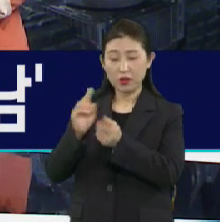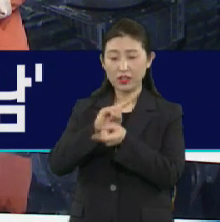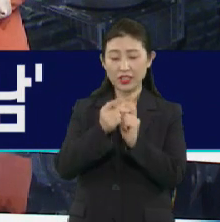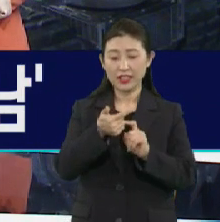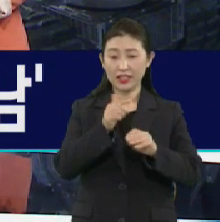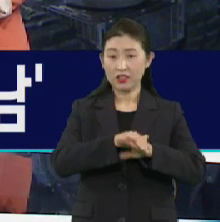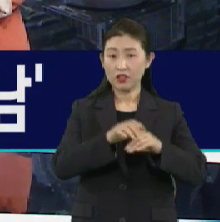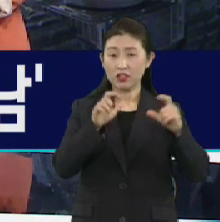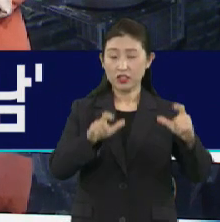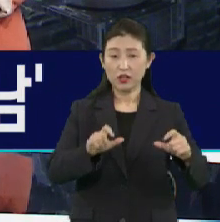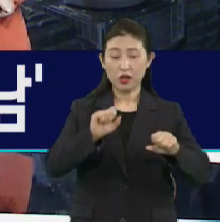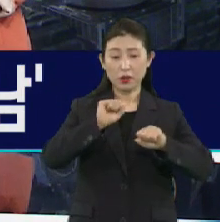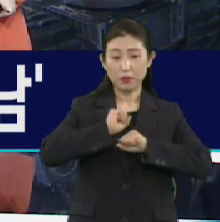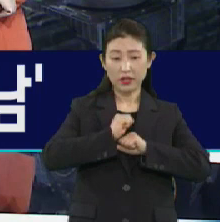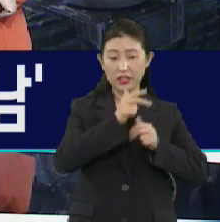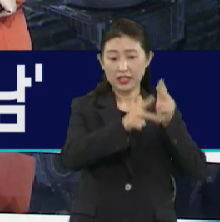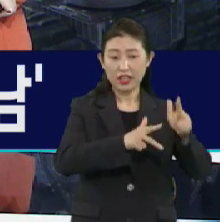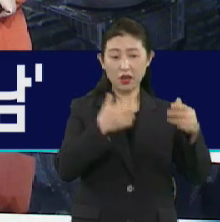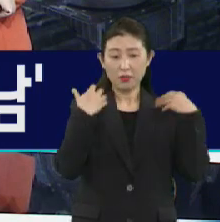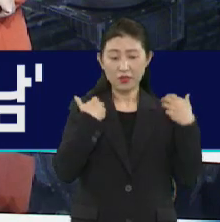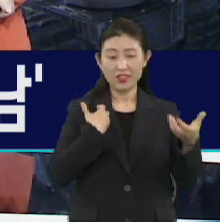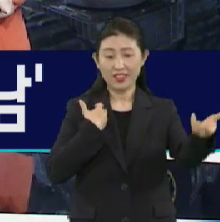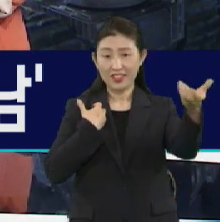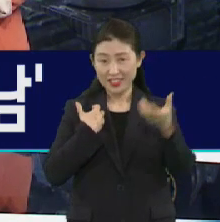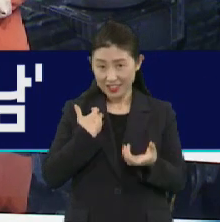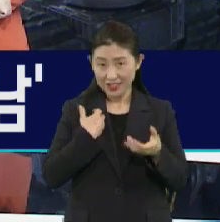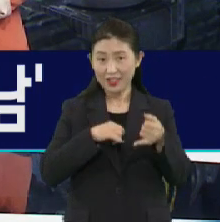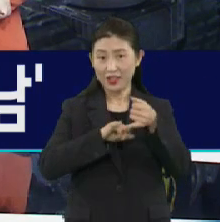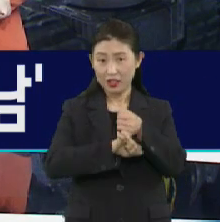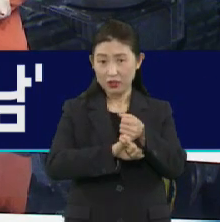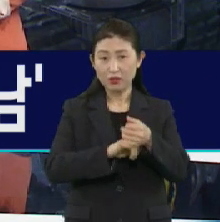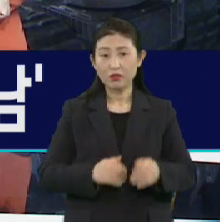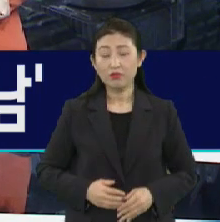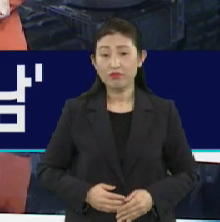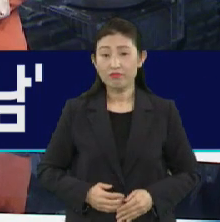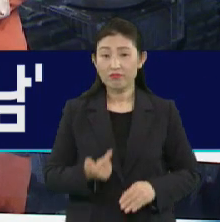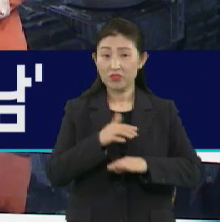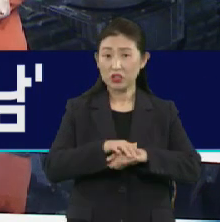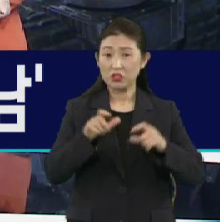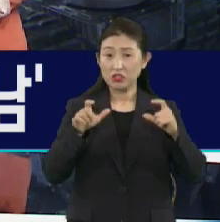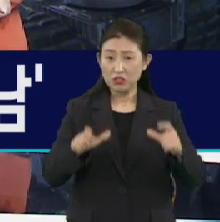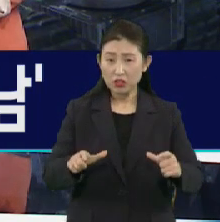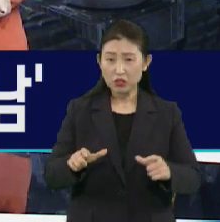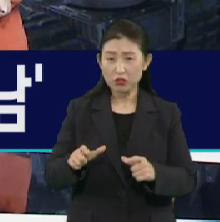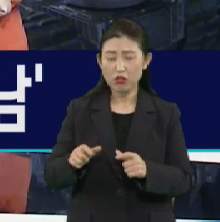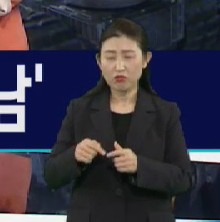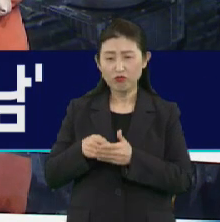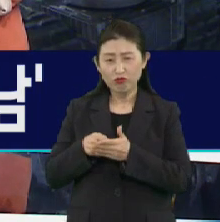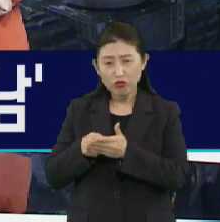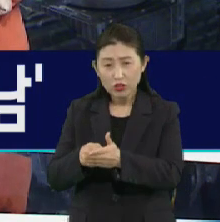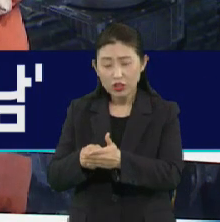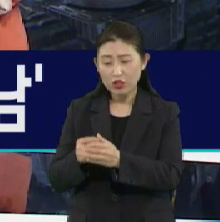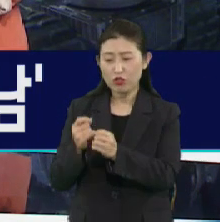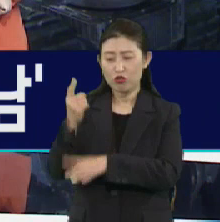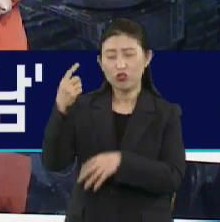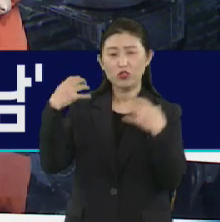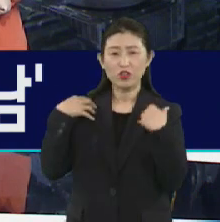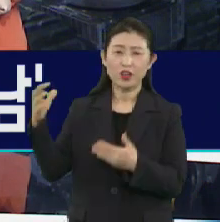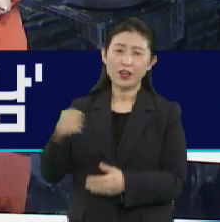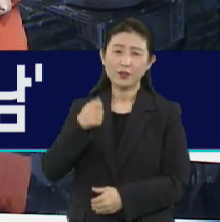대전의 방위사업청 이전 공약을 제시했었는데요. 대전에서 주도적으로 추진했던 우주청은 어려울